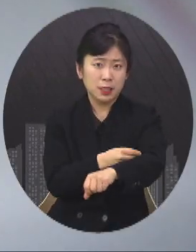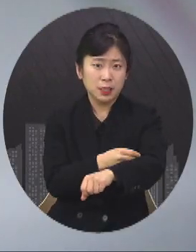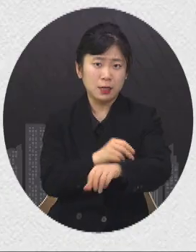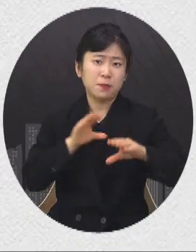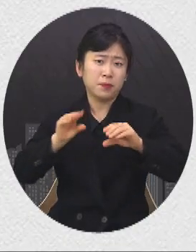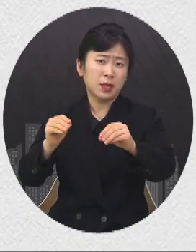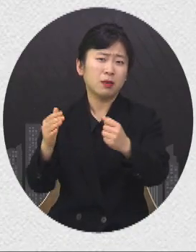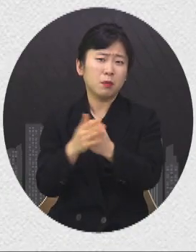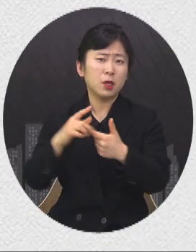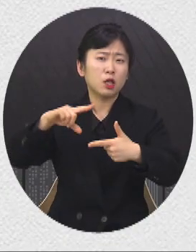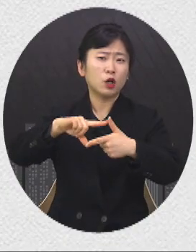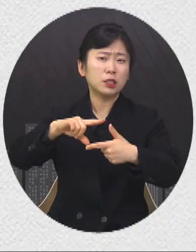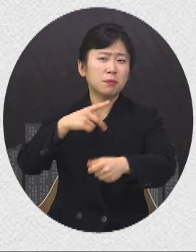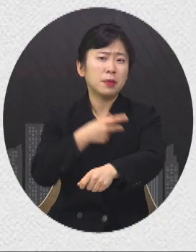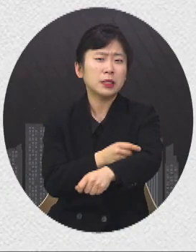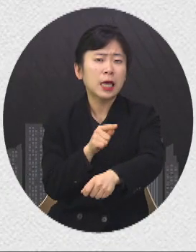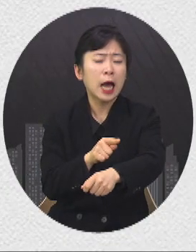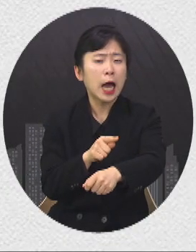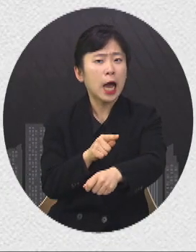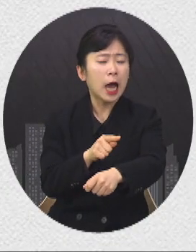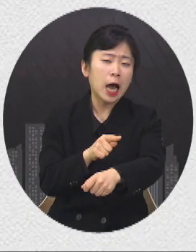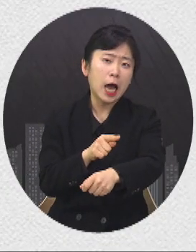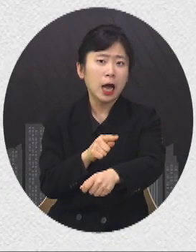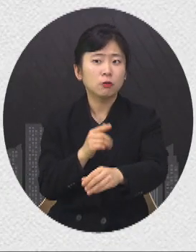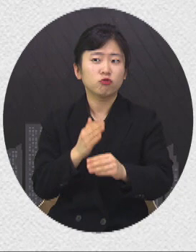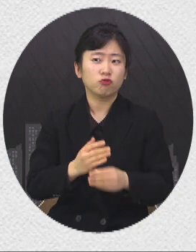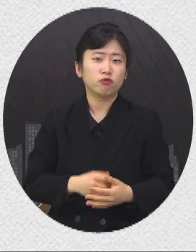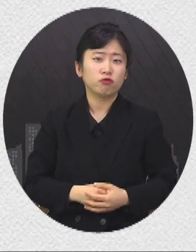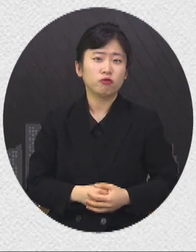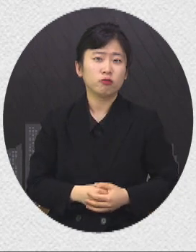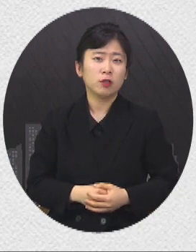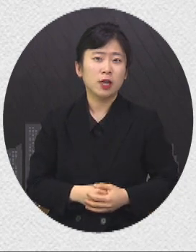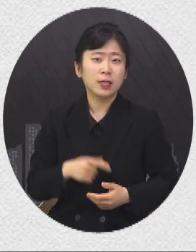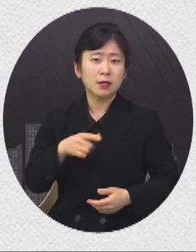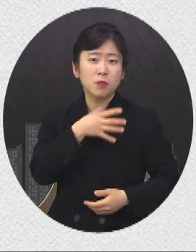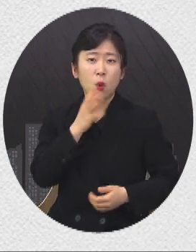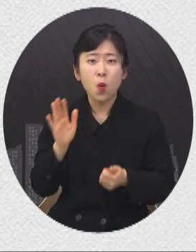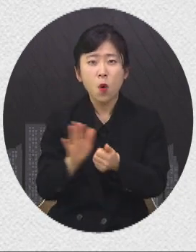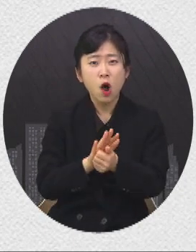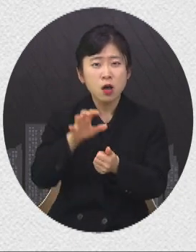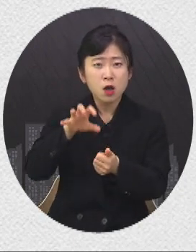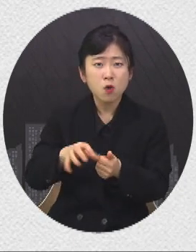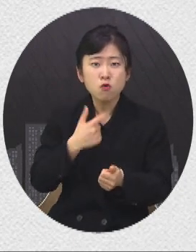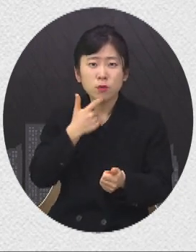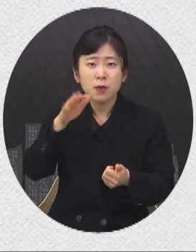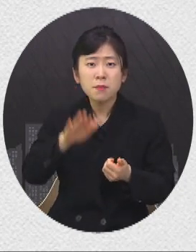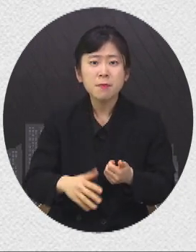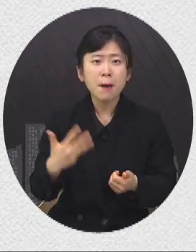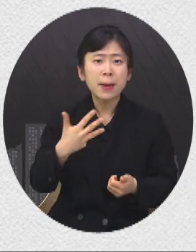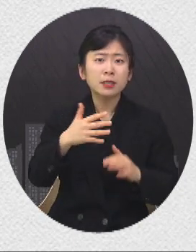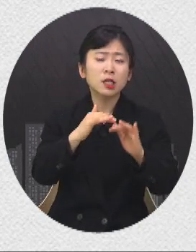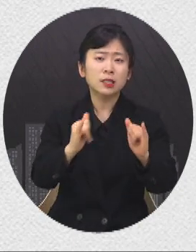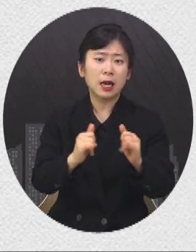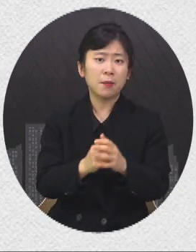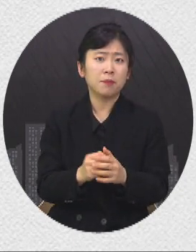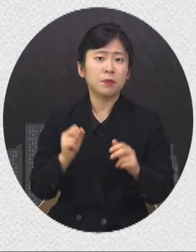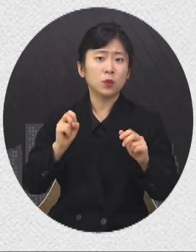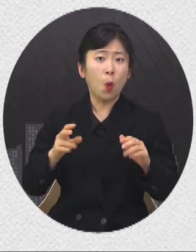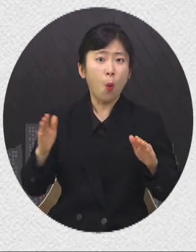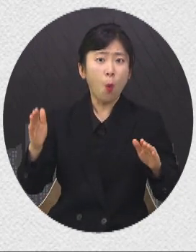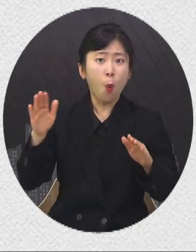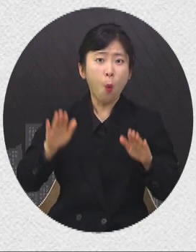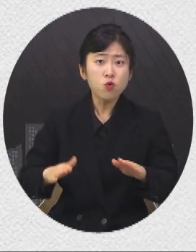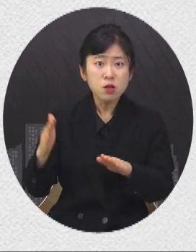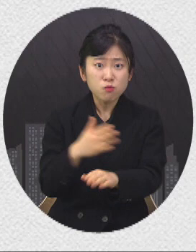현재 추진 중인 요양 병원 시설 종사자와 입수 자 중 60세 미만 이 8천 여명 과 오늘부터 초진